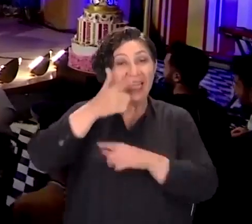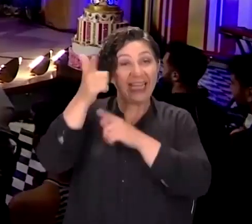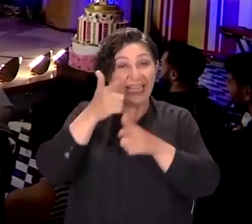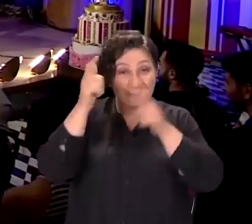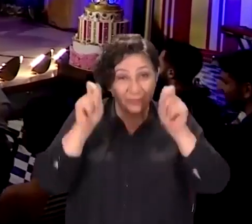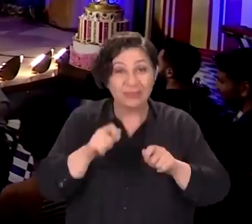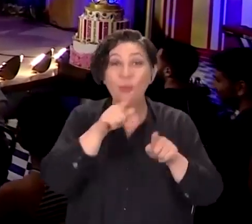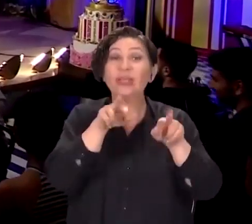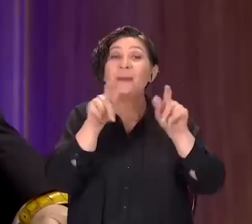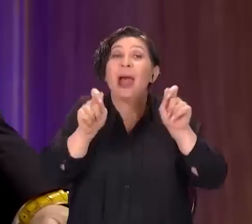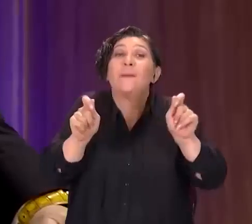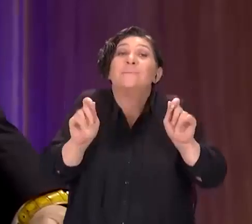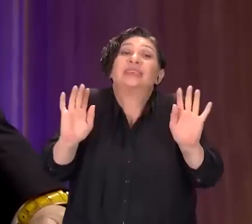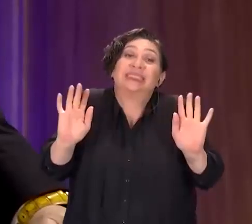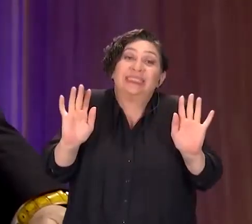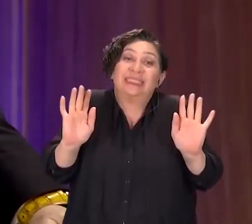Çekse böyle bir şey çekemezdi.